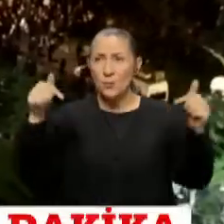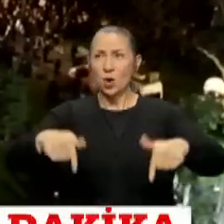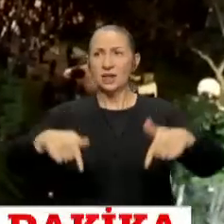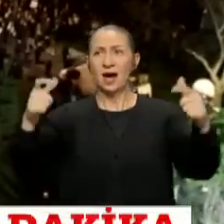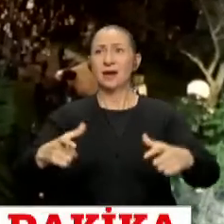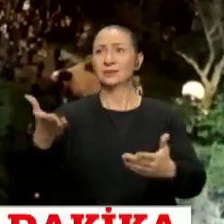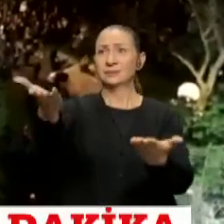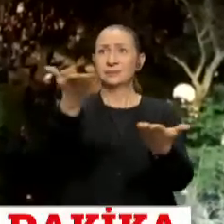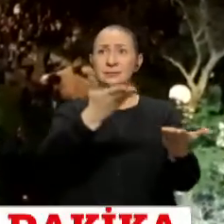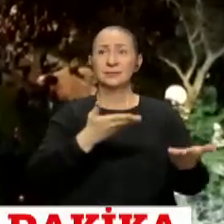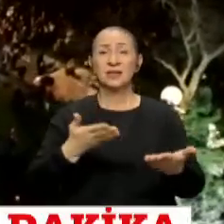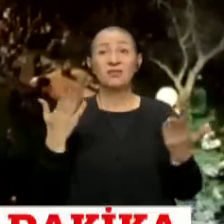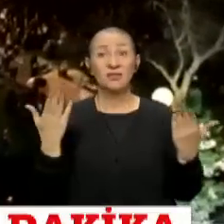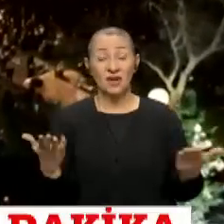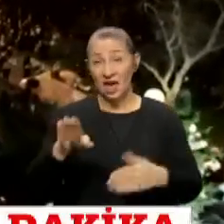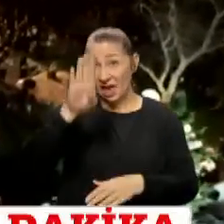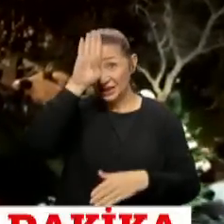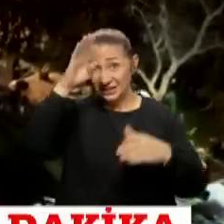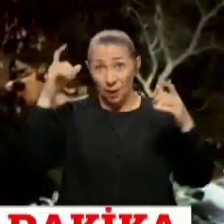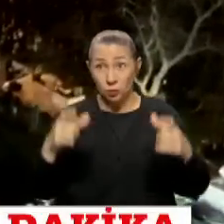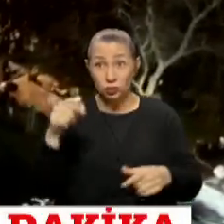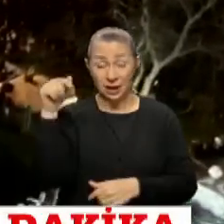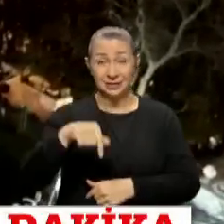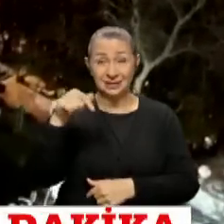burada. Ve